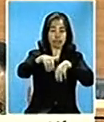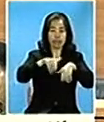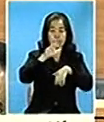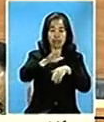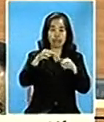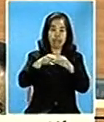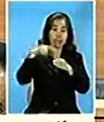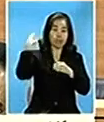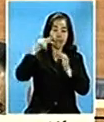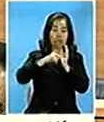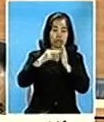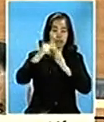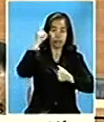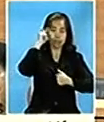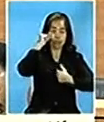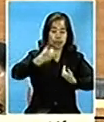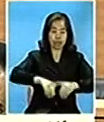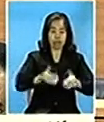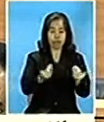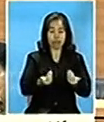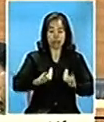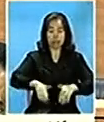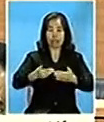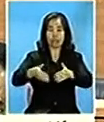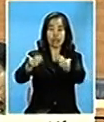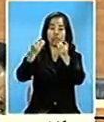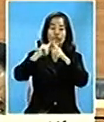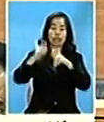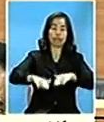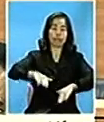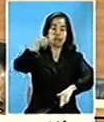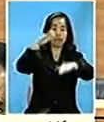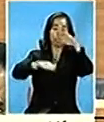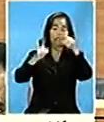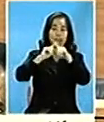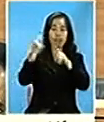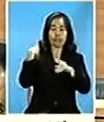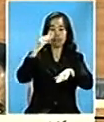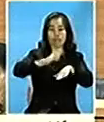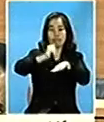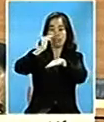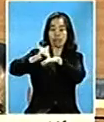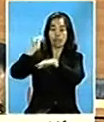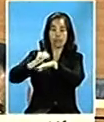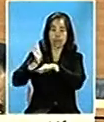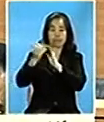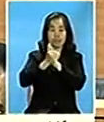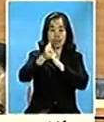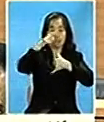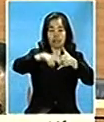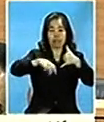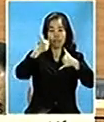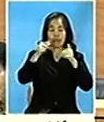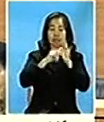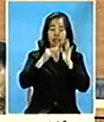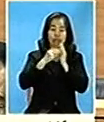เขาเนี่ยซึ่งเป็นแม่ของคนอีกไม่รู้กี่ร้อยล้านคนเนี่ยนะคะที่จะเกิดมาเนี่ยมีคุณภาพถ้าคุณยอมสละเงิน